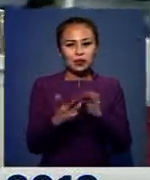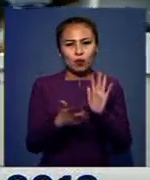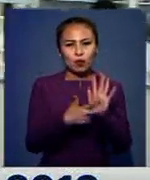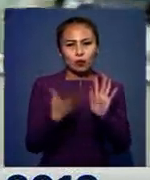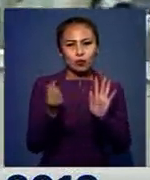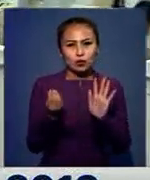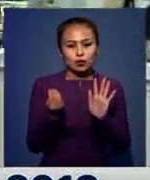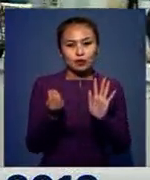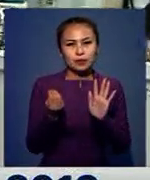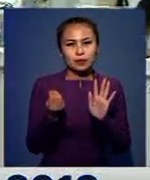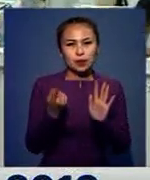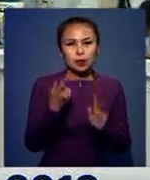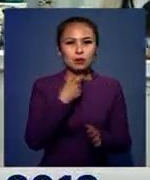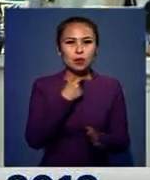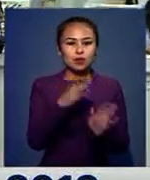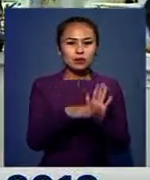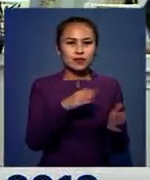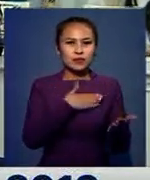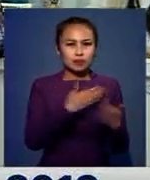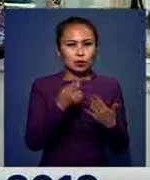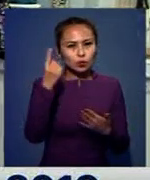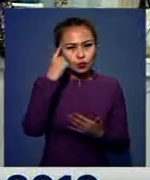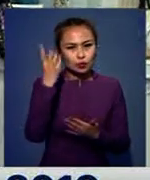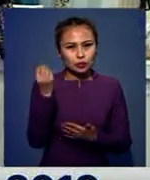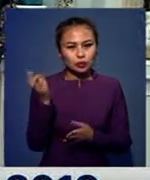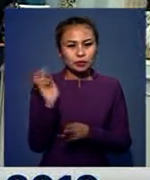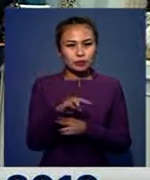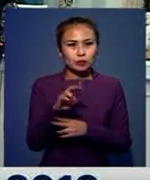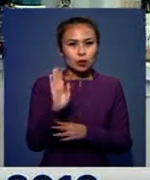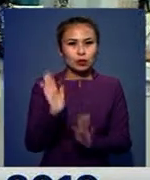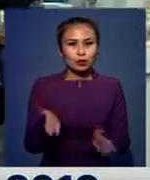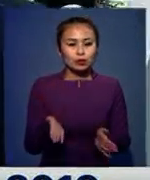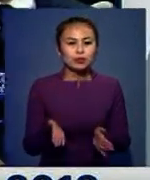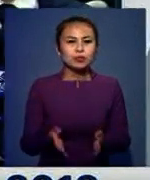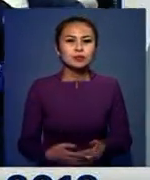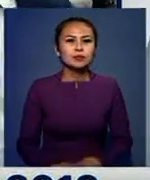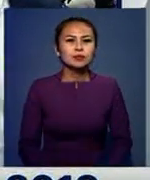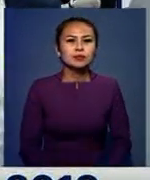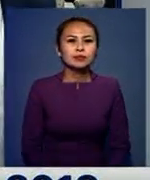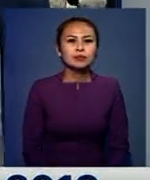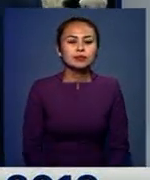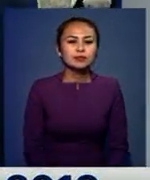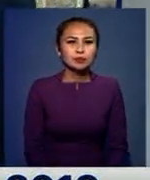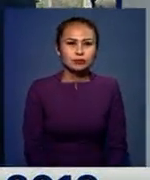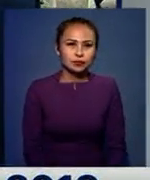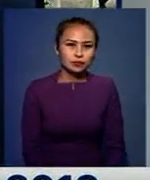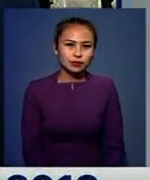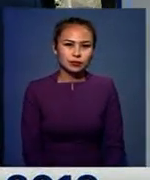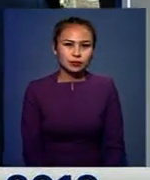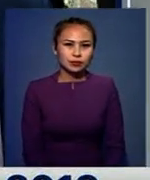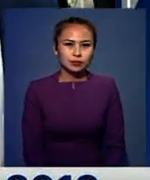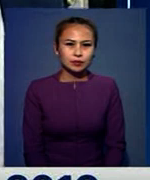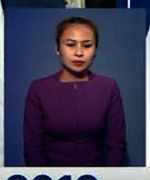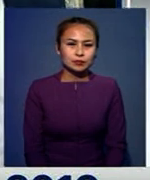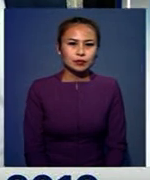әлде дауыс берушілердің белсенділігі осы жерде жоғары болады деген үміттеміз. Менде әзірге бар ақпарат